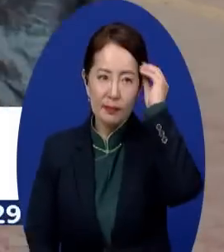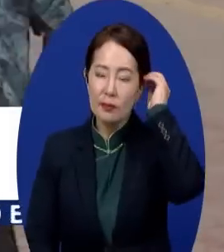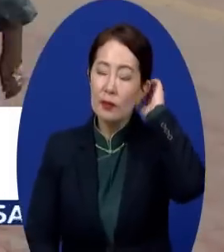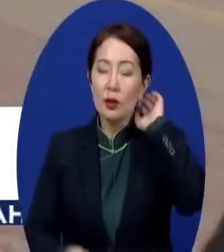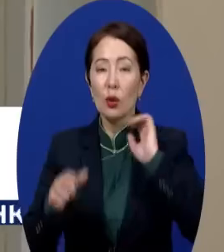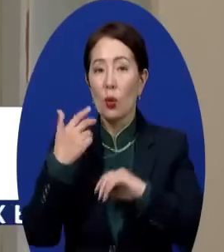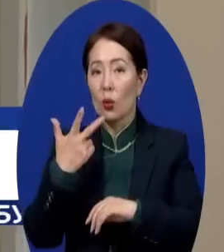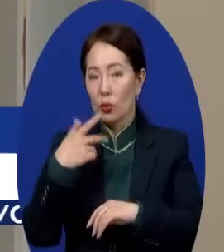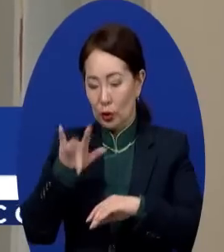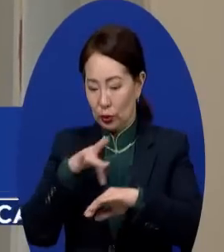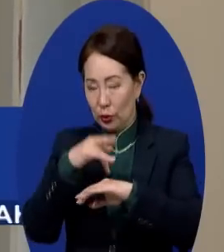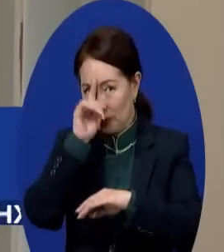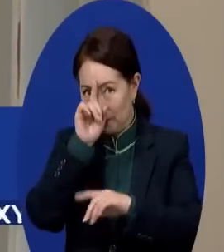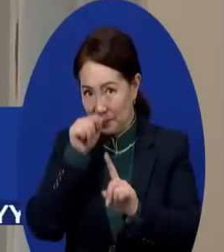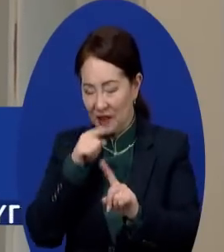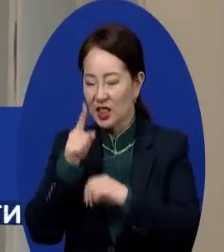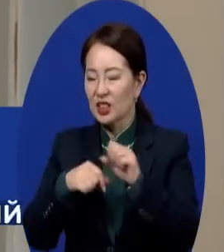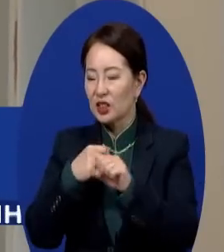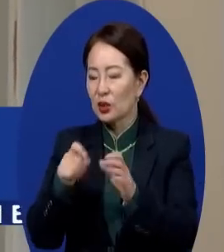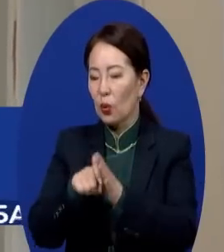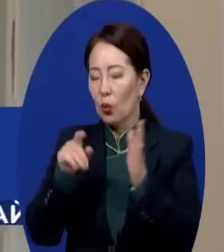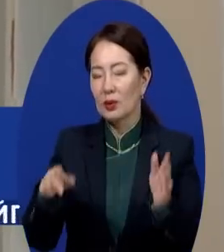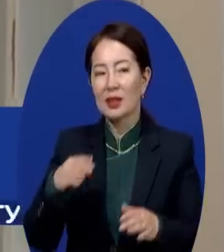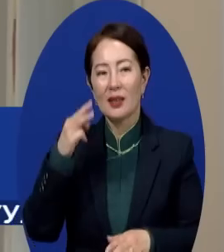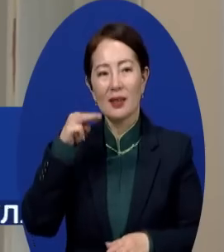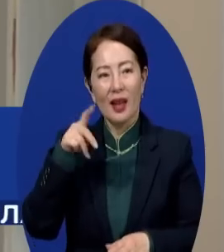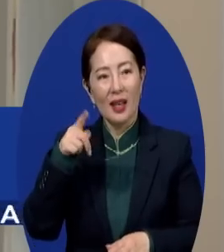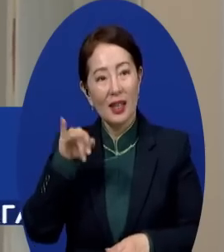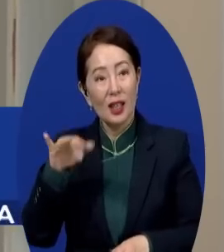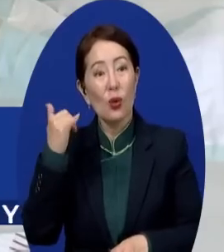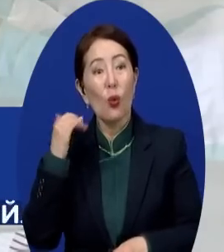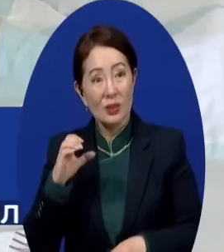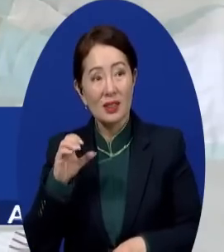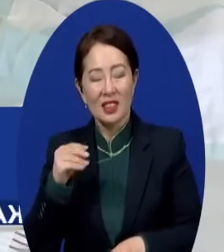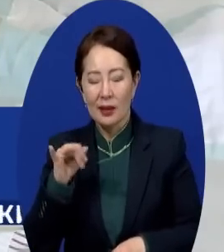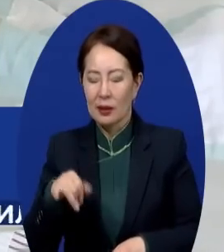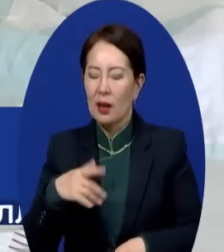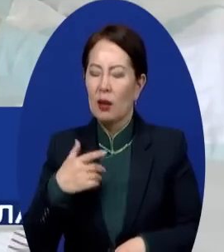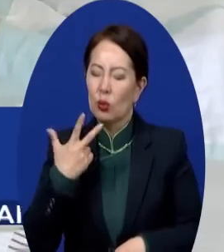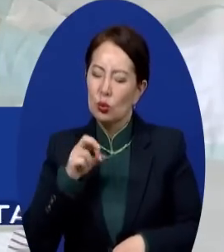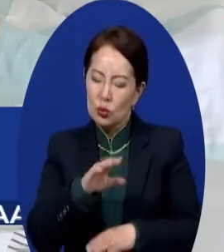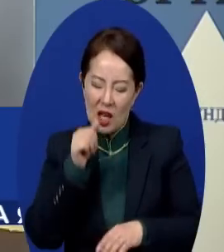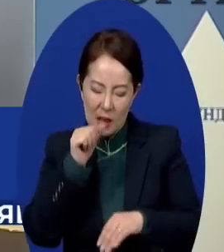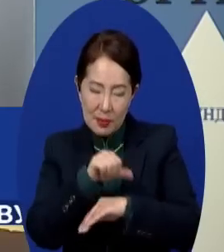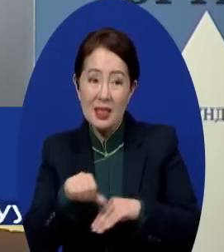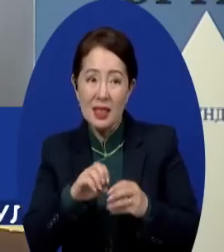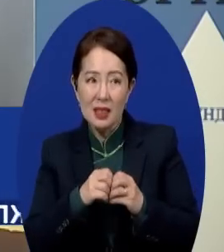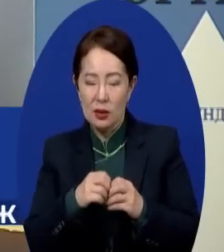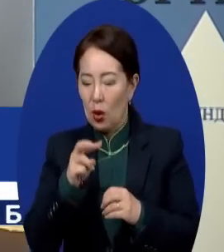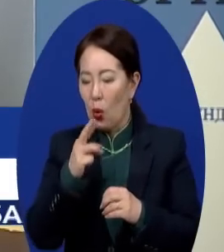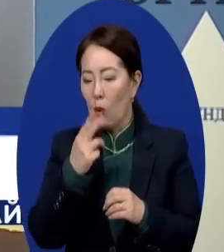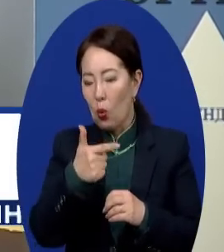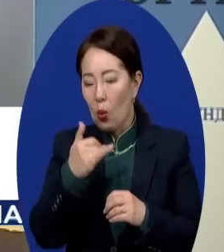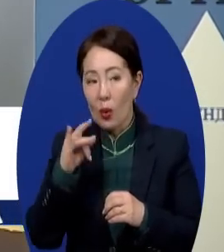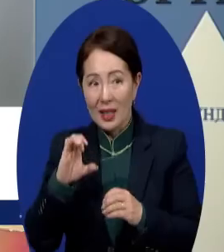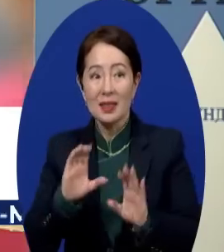Улсын 3 дугаар төв эмнэлэгтлэхэд жилд тархины усчилттай 50 гаруй хүүхдэд мэс засал хийдэг байна. Энэ төрлийн хагалгааг гуурс тавих аргаар хийдэг